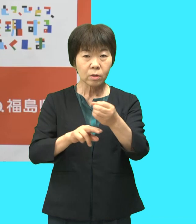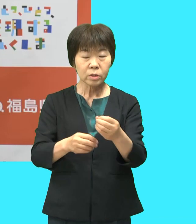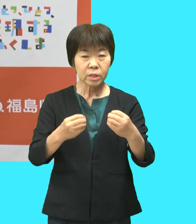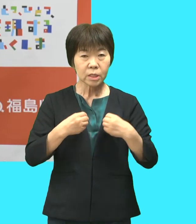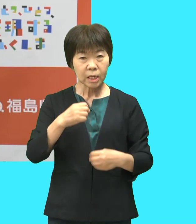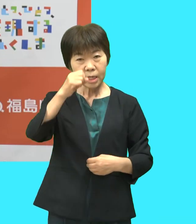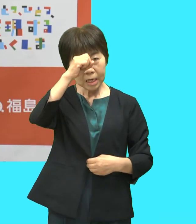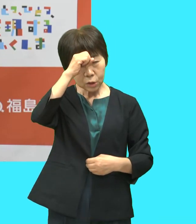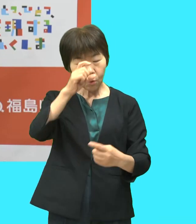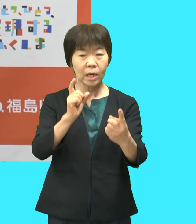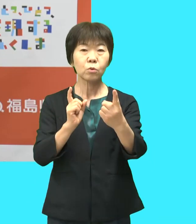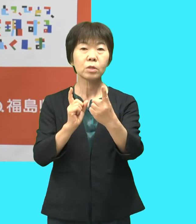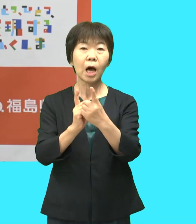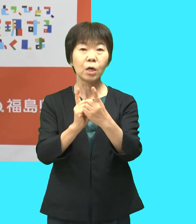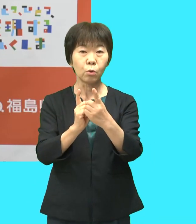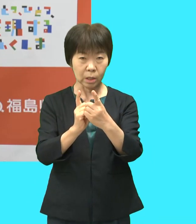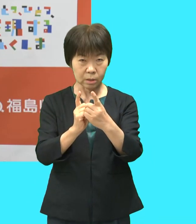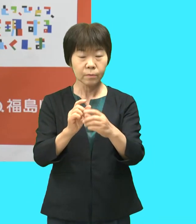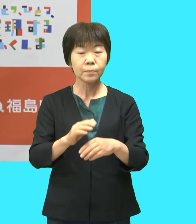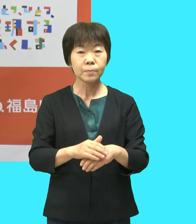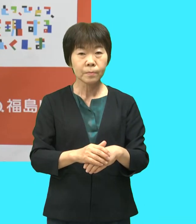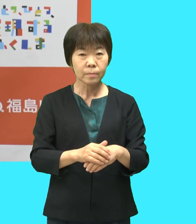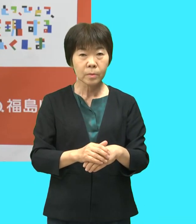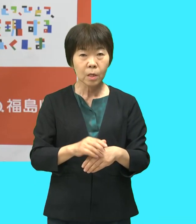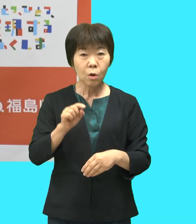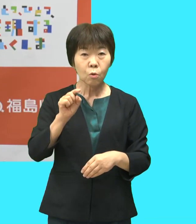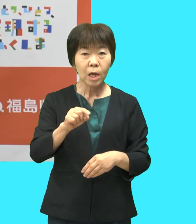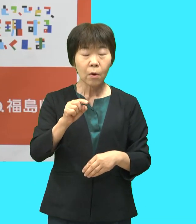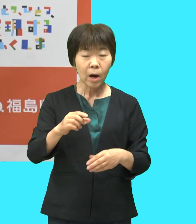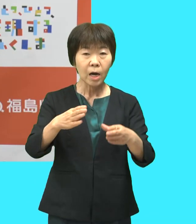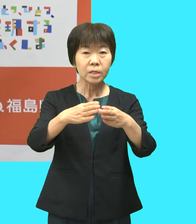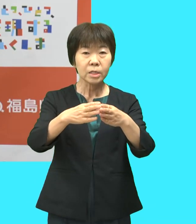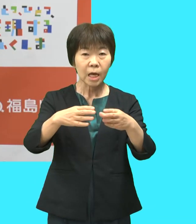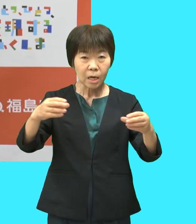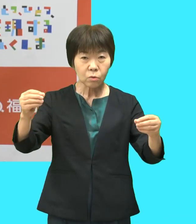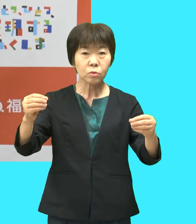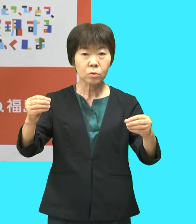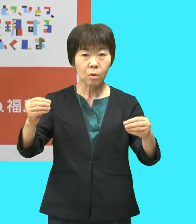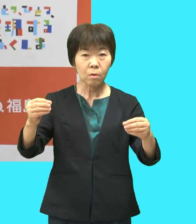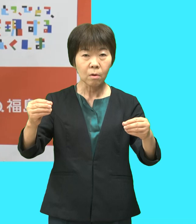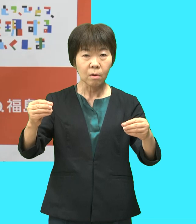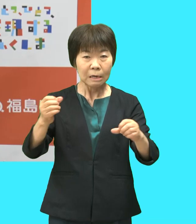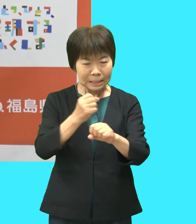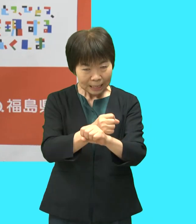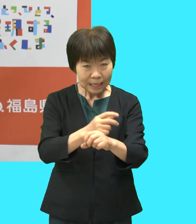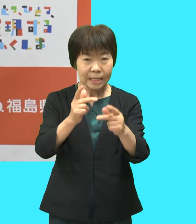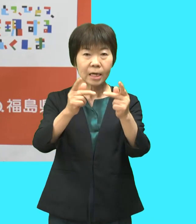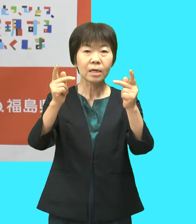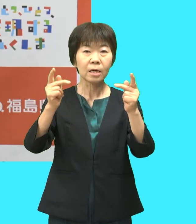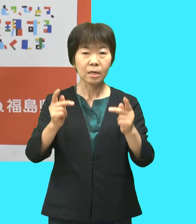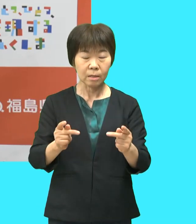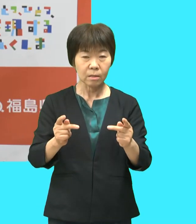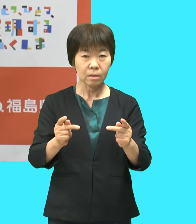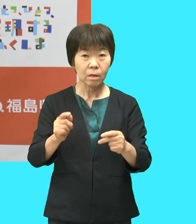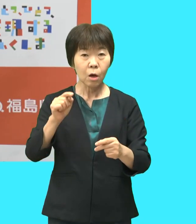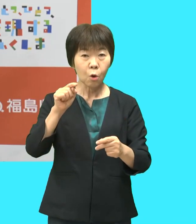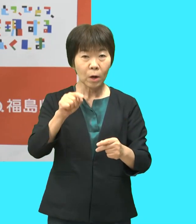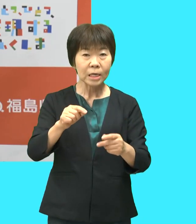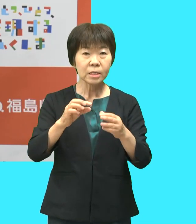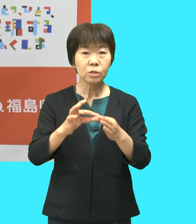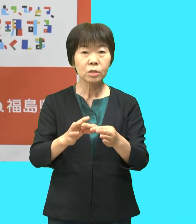症への対応であります。これはまさに全国の重い課題、この課題